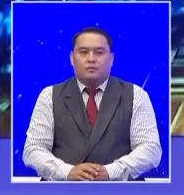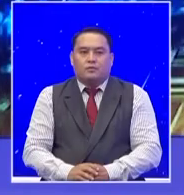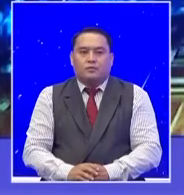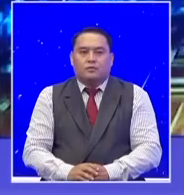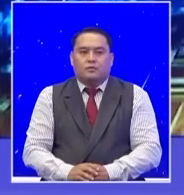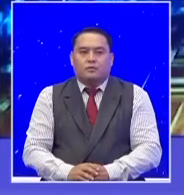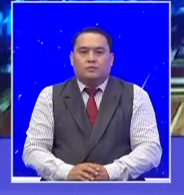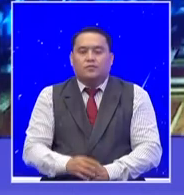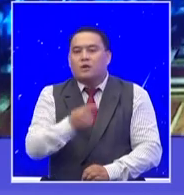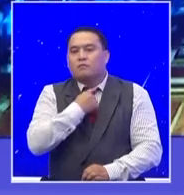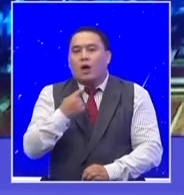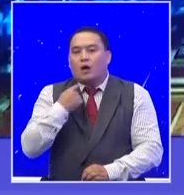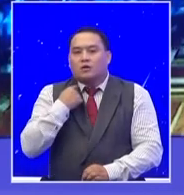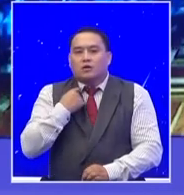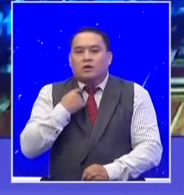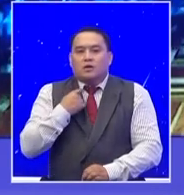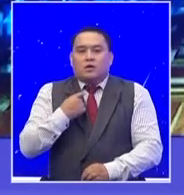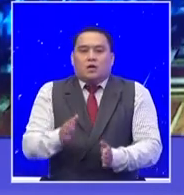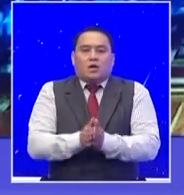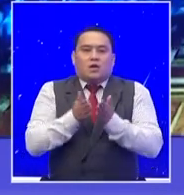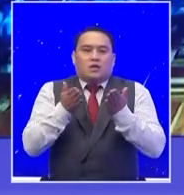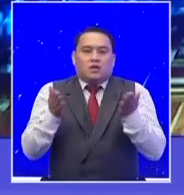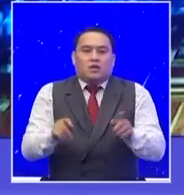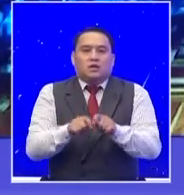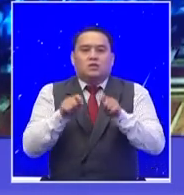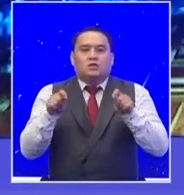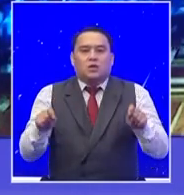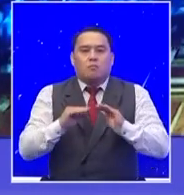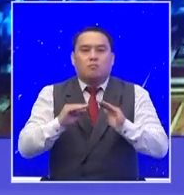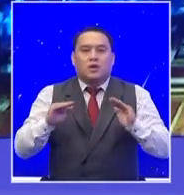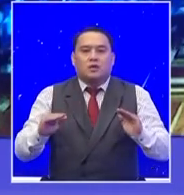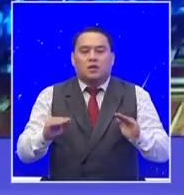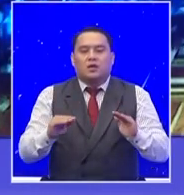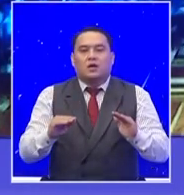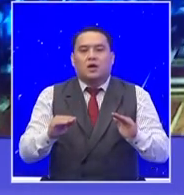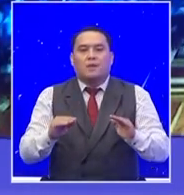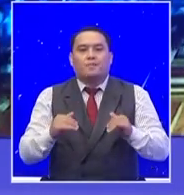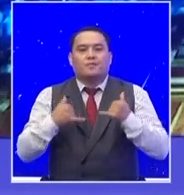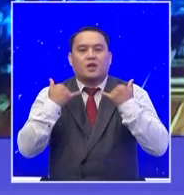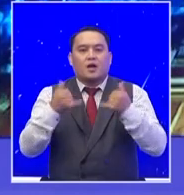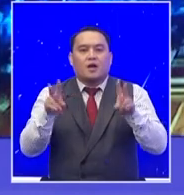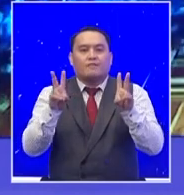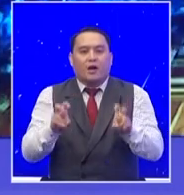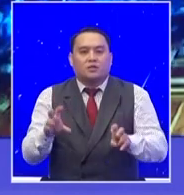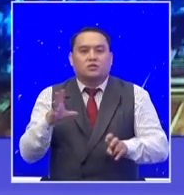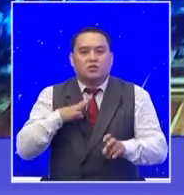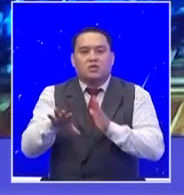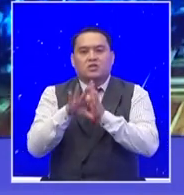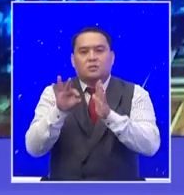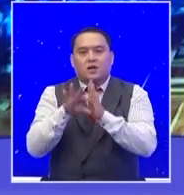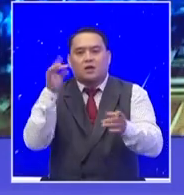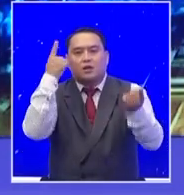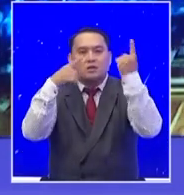Все для детей. В Талдыкургане вышла в свет книга из трех томов «Балаларга казына». В основу печатного издания вошли избранные